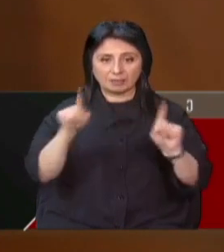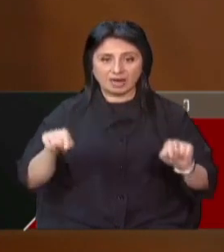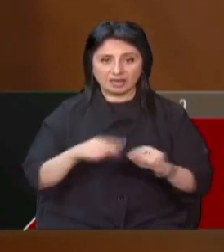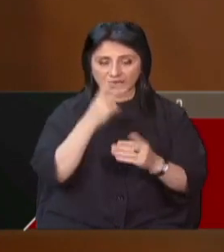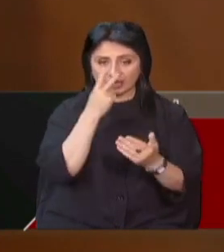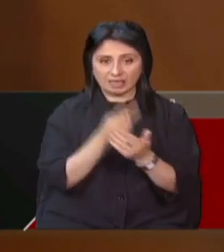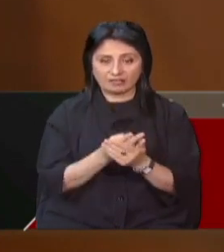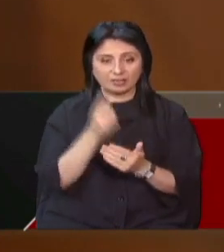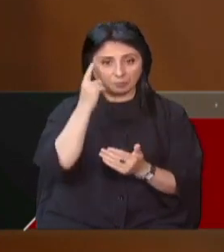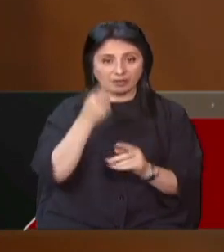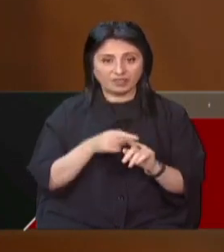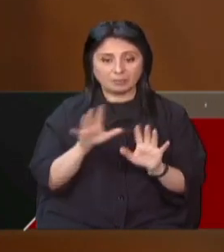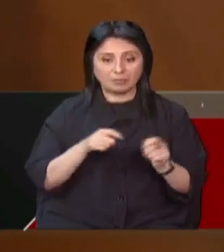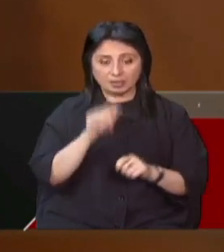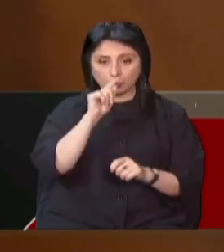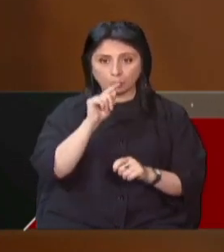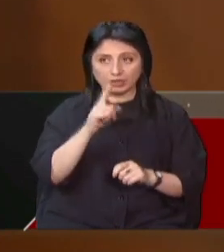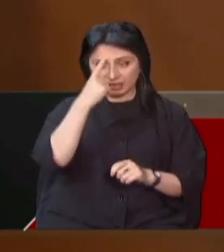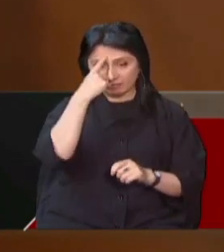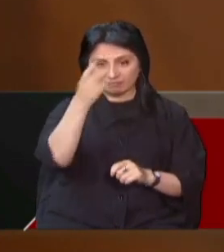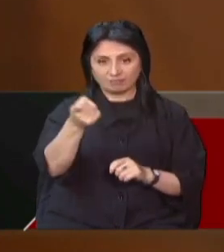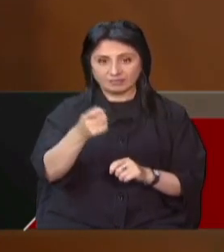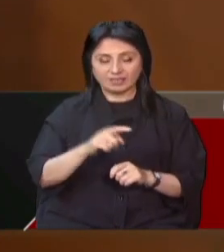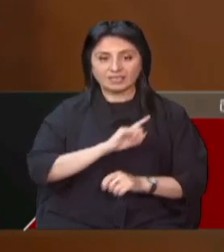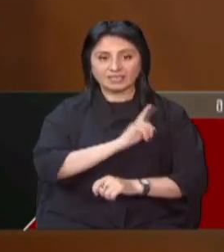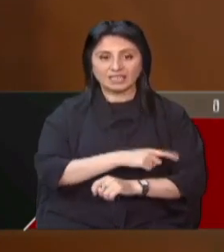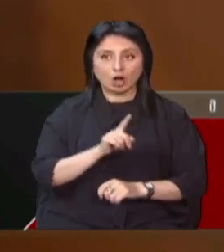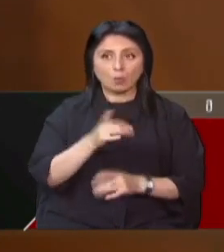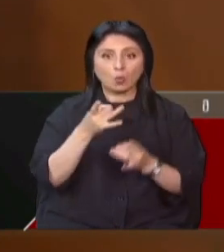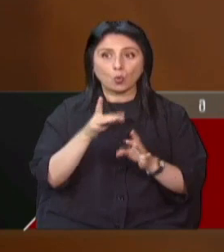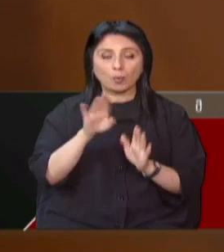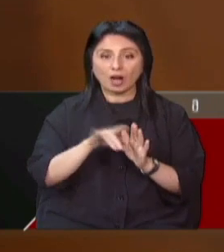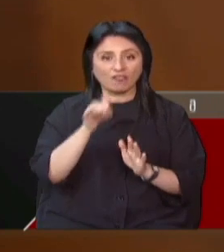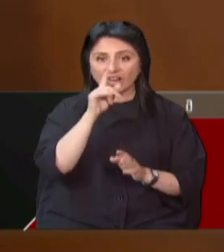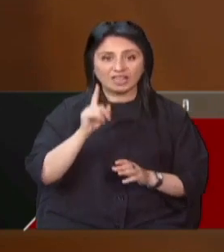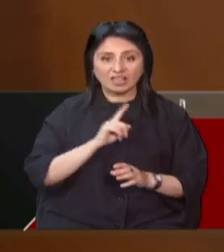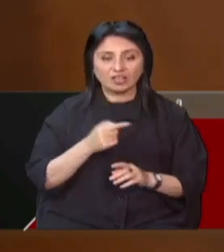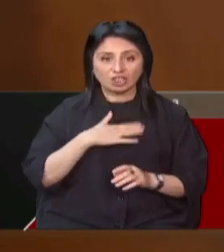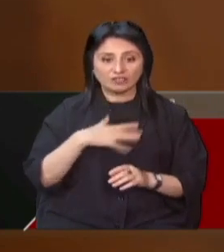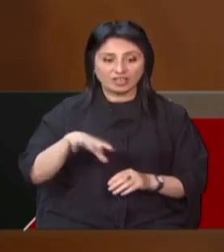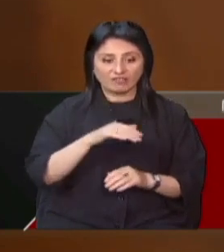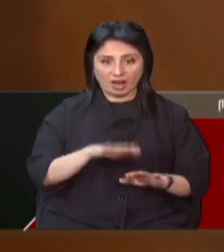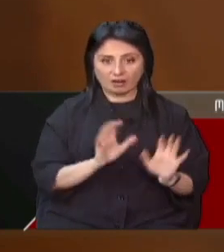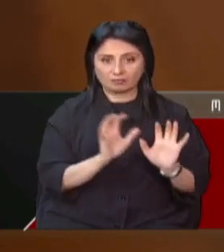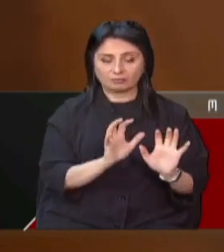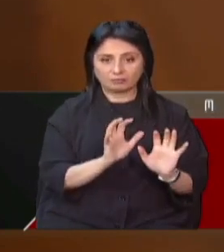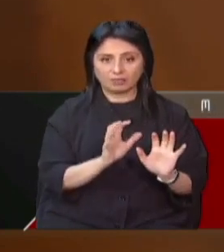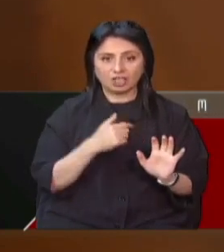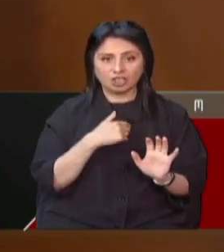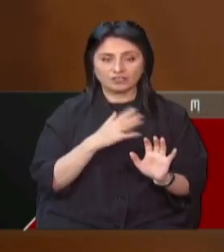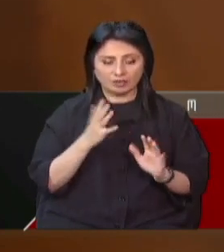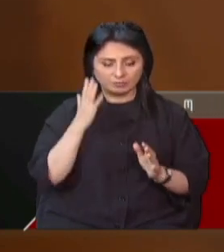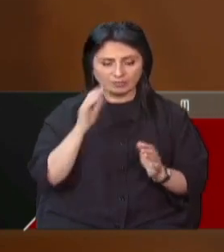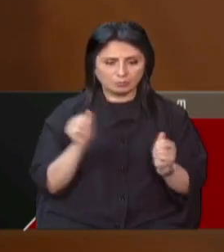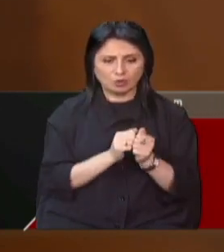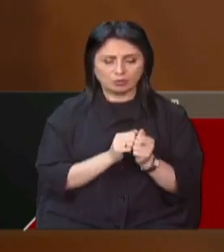პაკეტის ხილვას. ვფიქრობ, ეს პრეზიდენტ პუტინს გაუგზავნის ძლიერ გზავნილს, რომ ის უბრალოდ ვერ დაგველოდება, რადგან ჩვენ ყველა აქ ვრჩებით. ჩვენ მტკიცედ